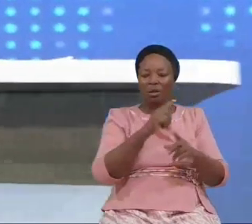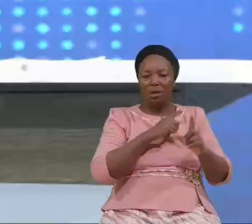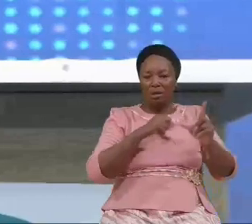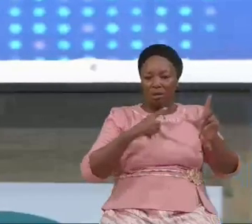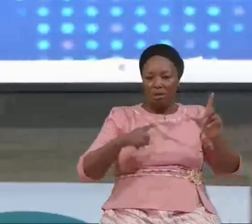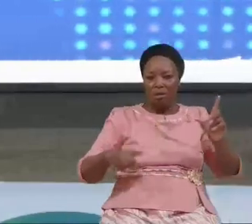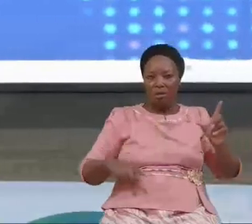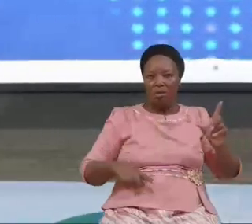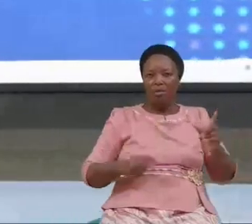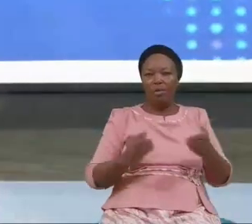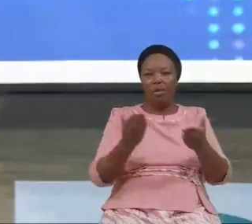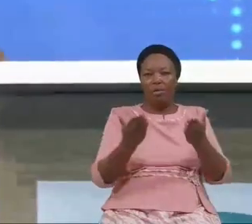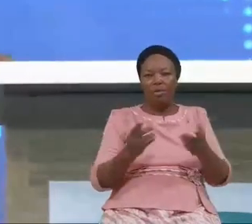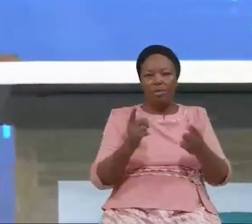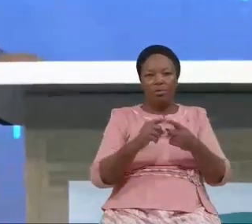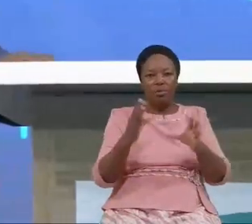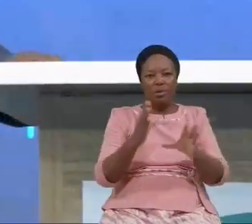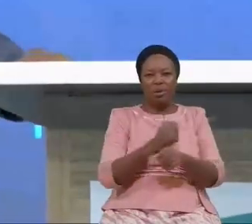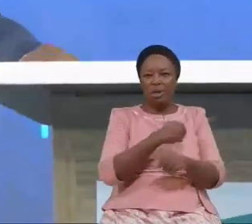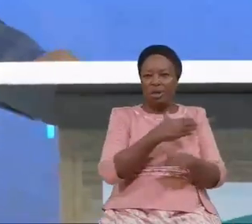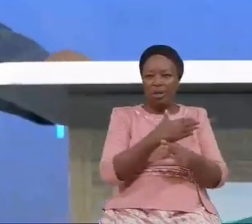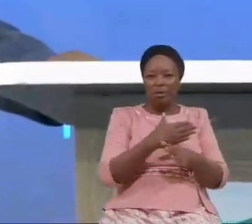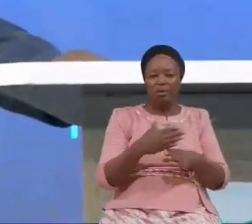le Seigneur veut ôter